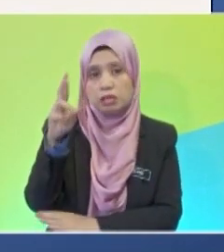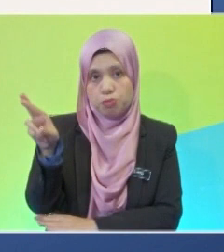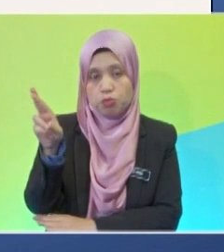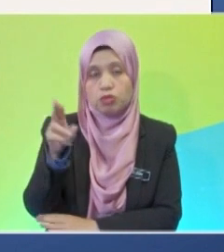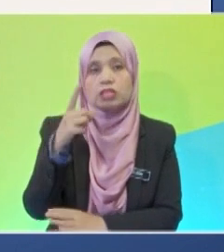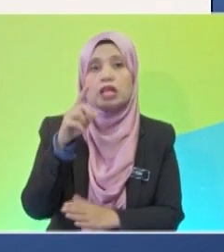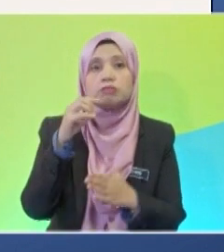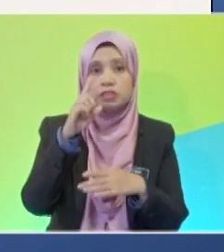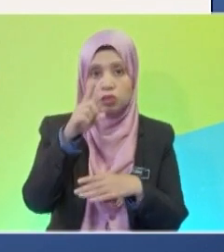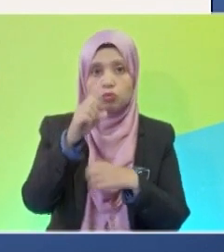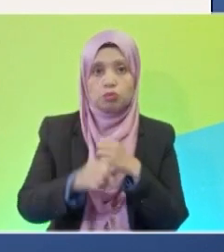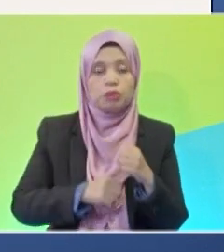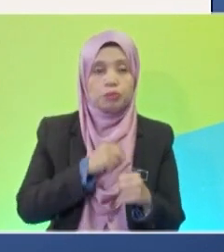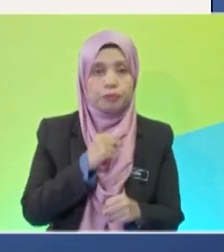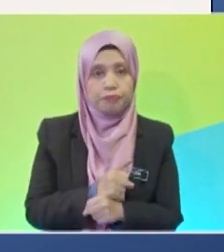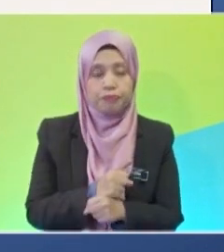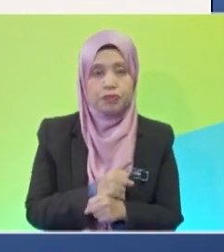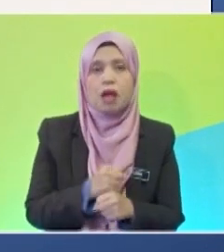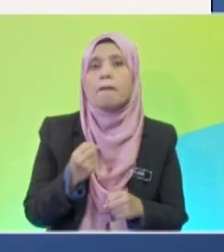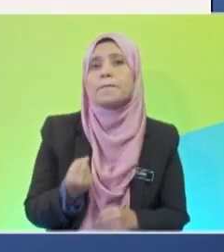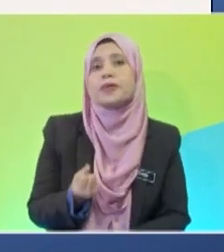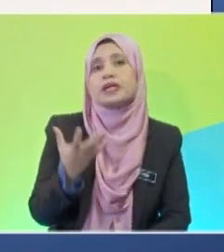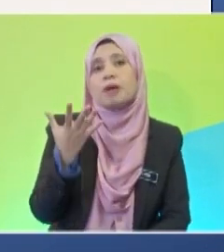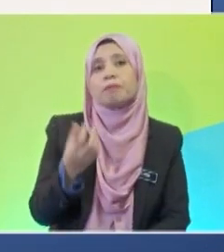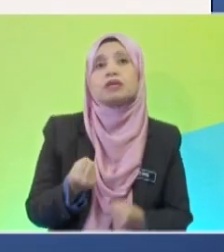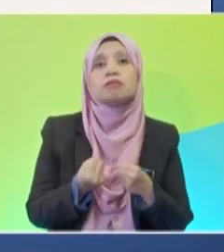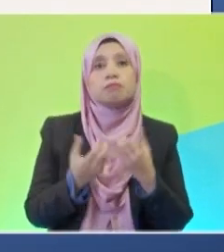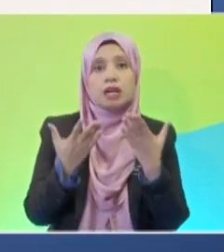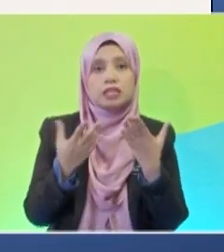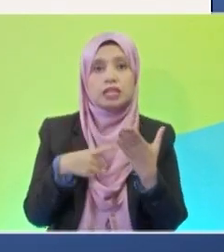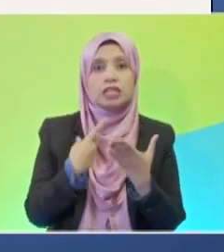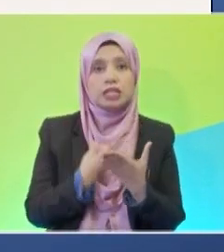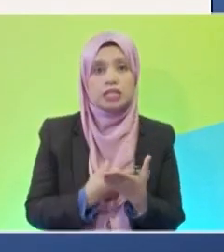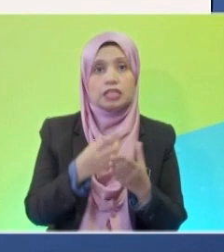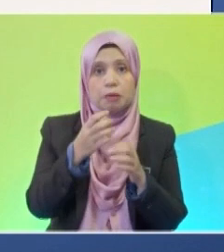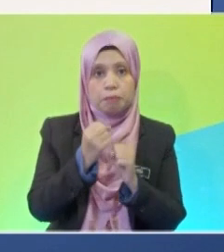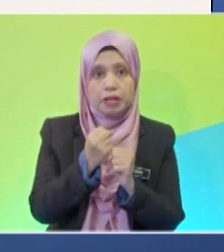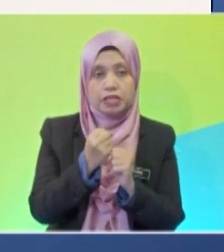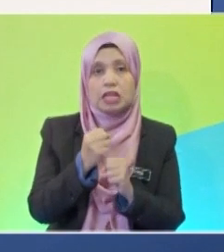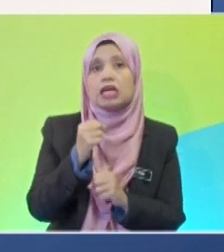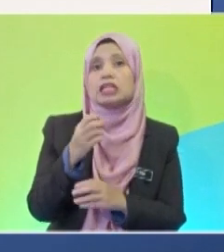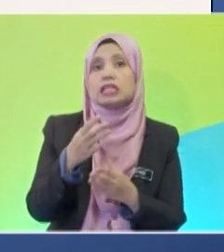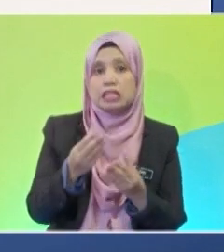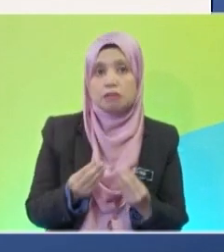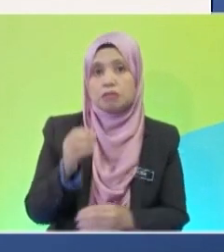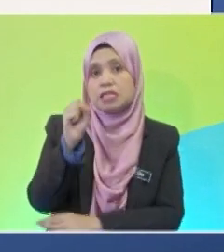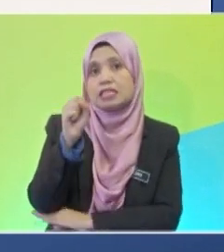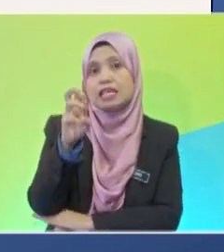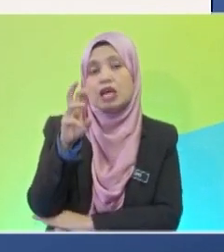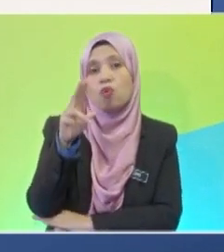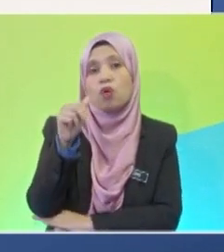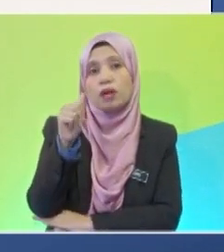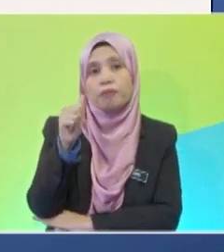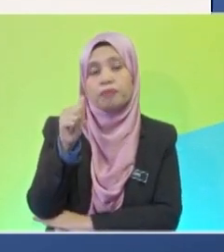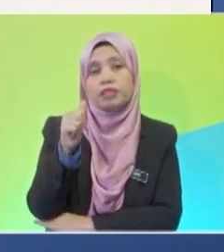masa setahun murid-murid dan Nisa, berapa banyak yang kita bakal terima sewa itu Nisa? Dalam masa 12 tahun, dalam